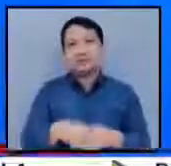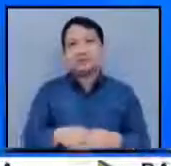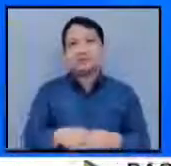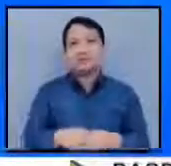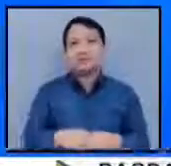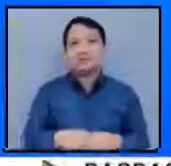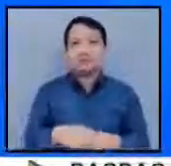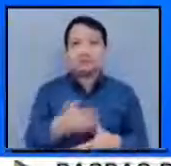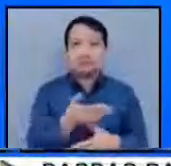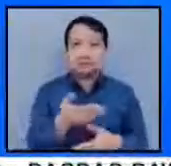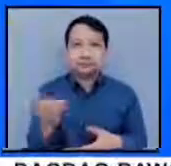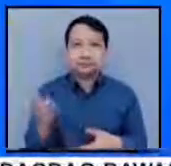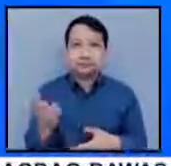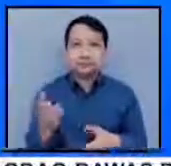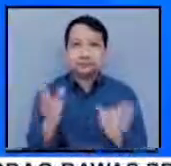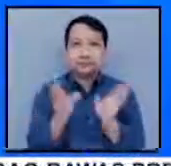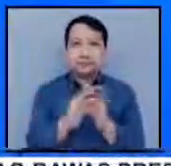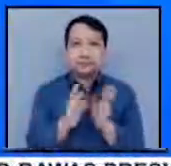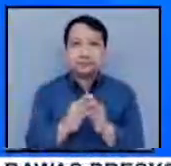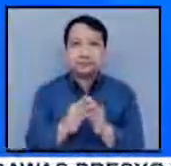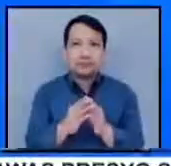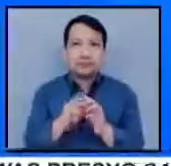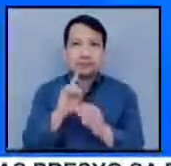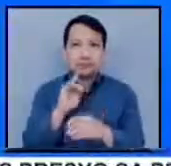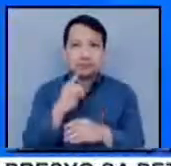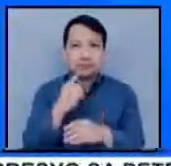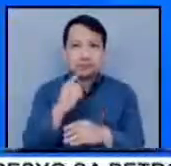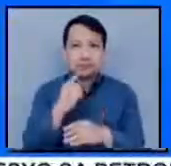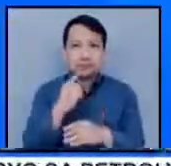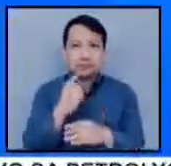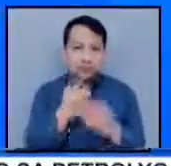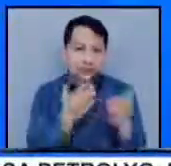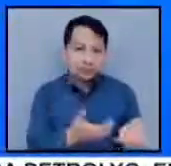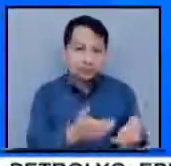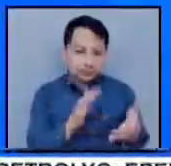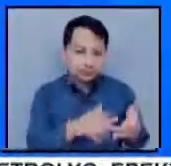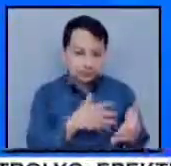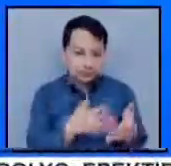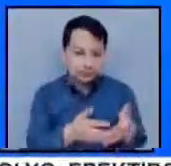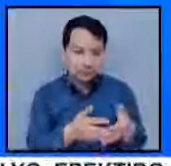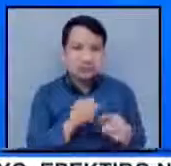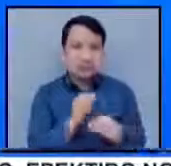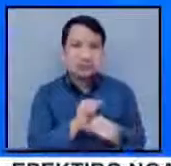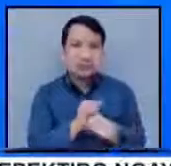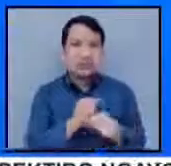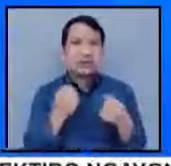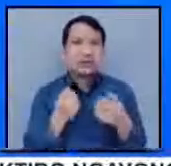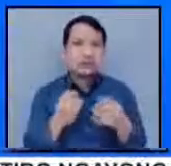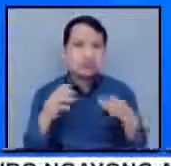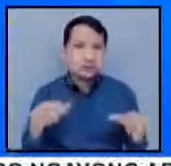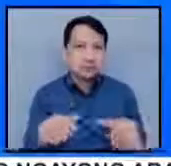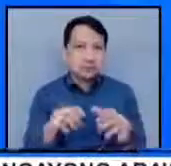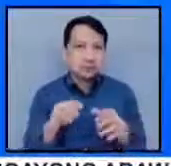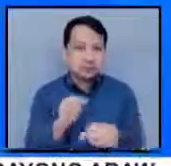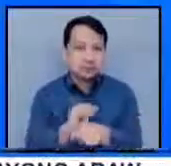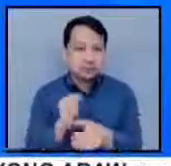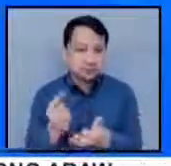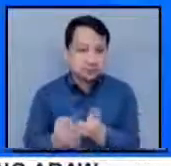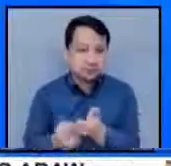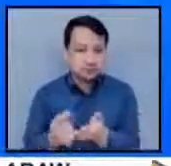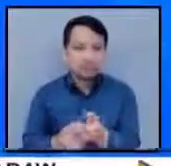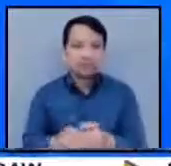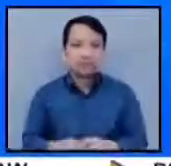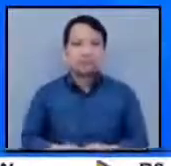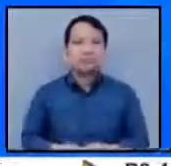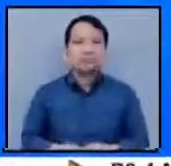summit, napakaseryoso yun dahil mabibigat talaga ang pinag-uusapan. Kaya parang kung ika nga, sinasabi sa